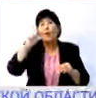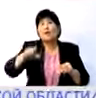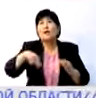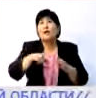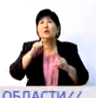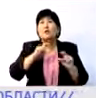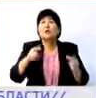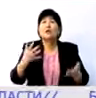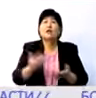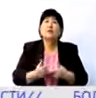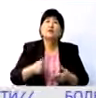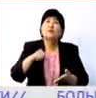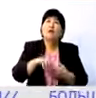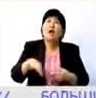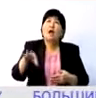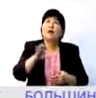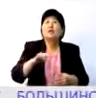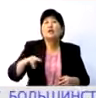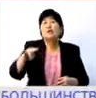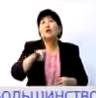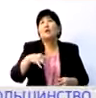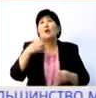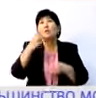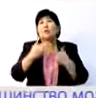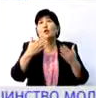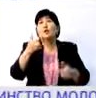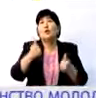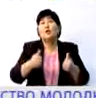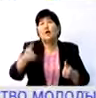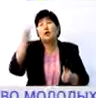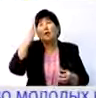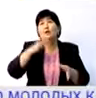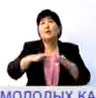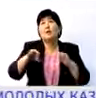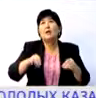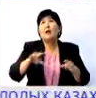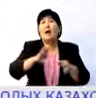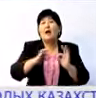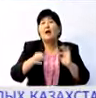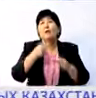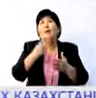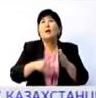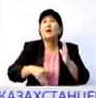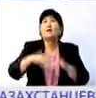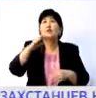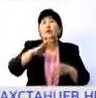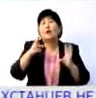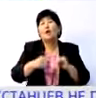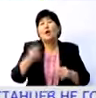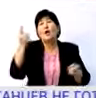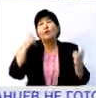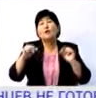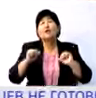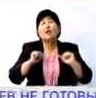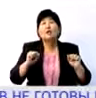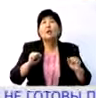городских школ достойно выступают на областных, республиканских, международных конкурсах научных проектов, олимпиадах, показывают высокие результаты в творчестве,